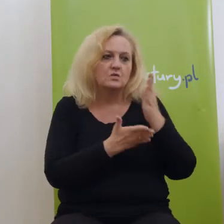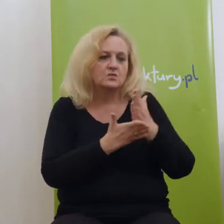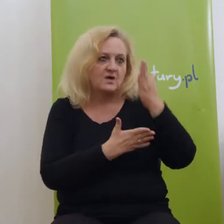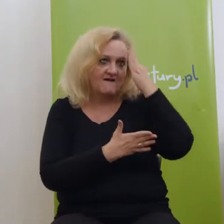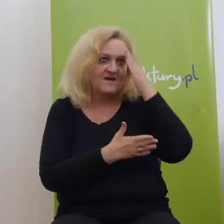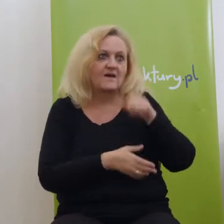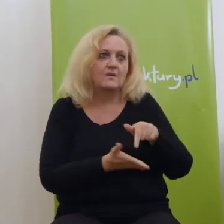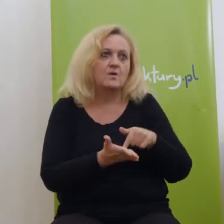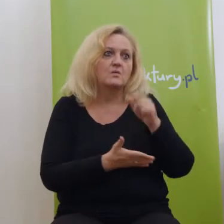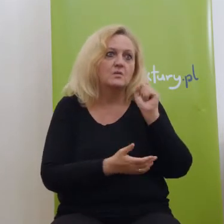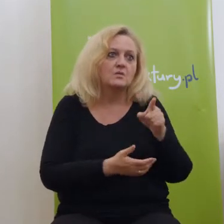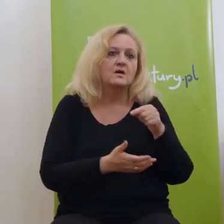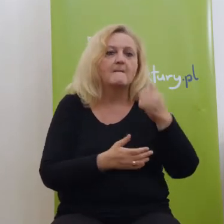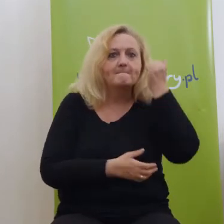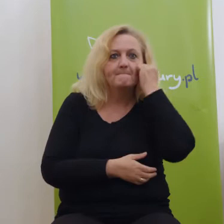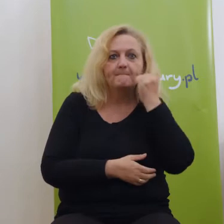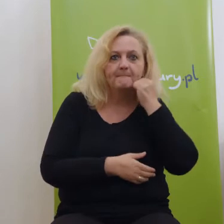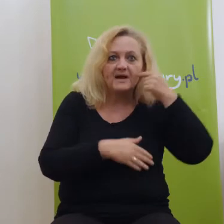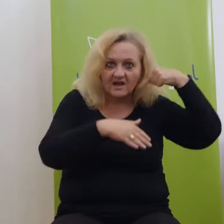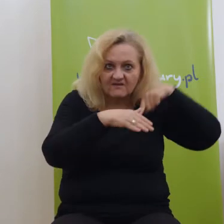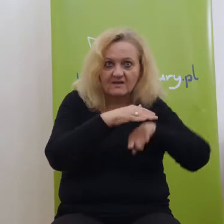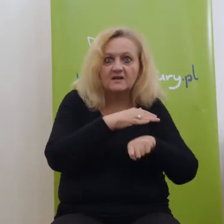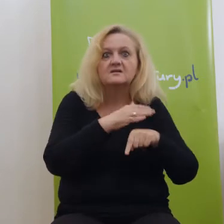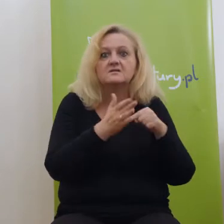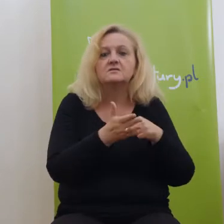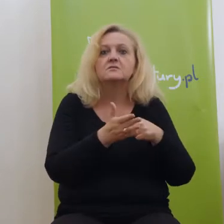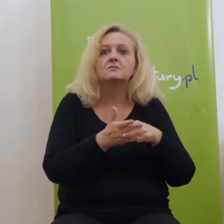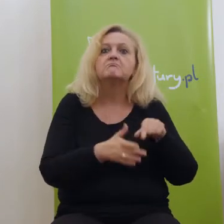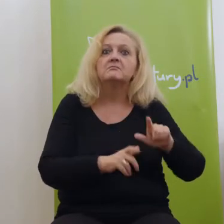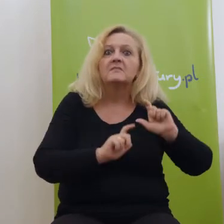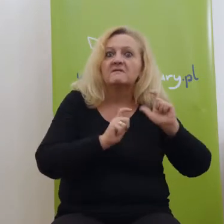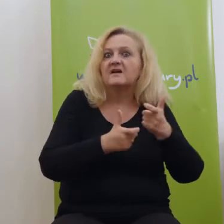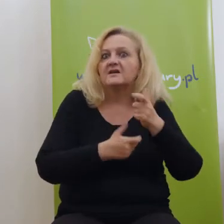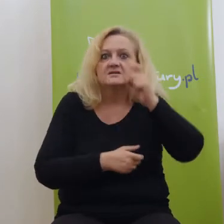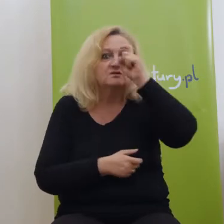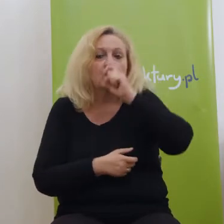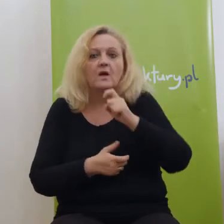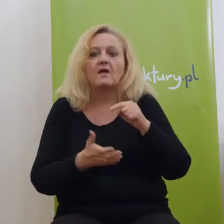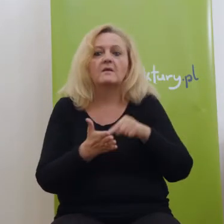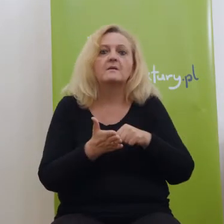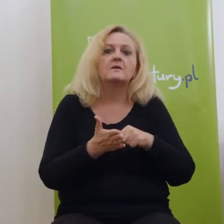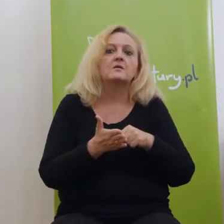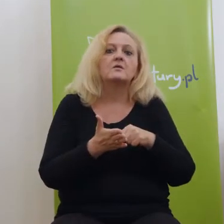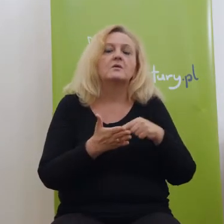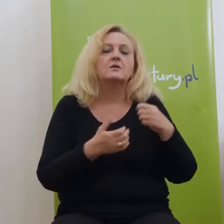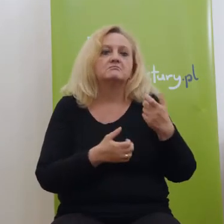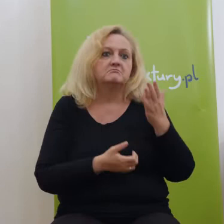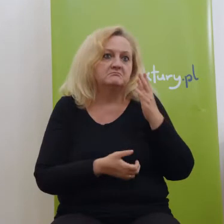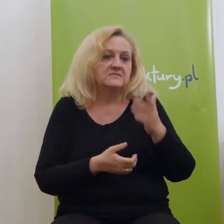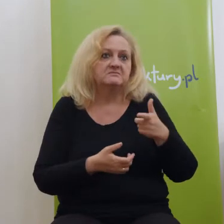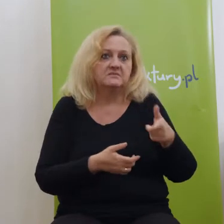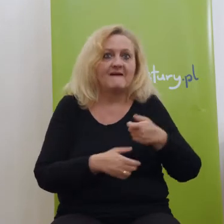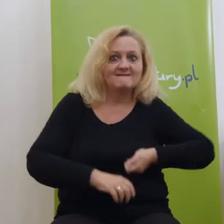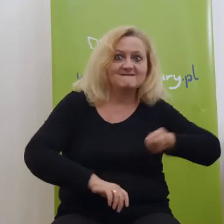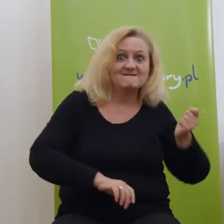tam w piwnicy będzie się działo coś złego, będzie pasek w ruch